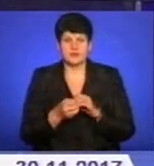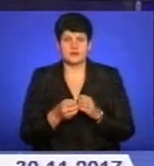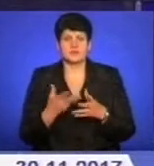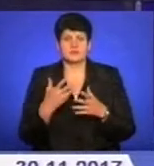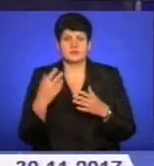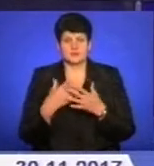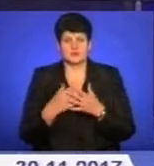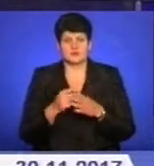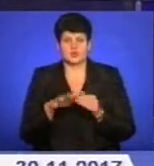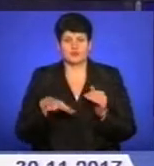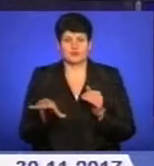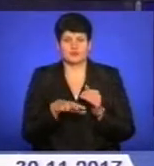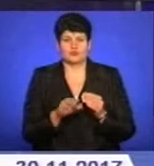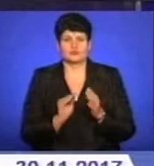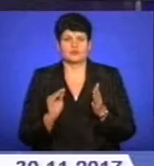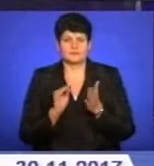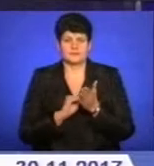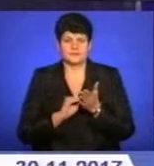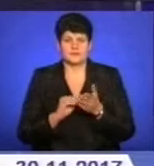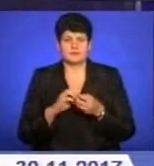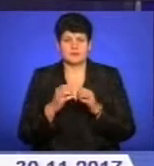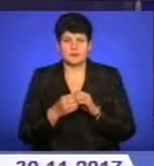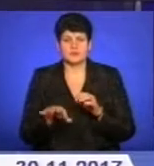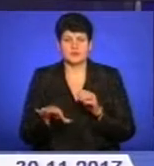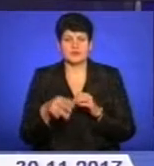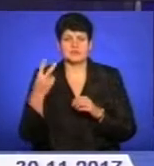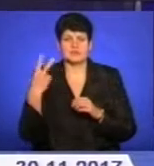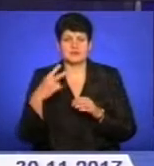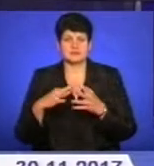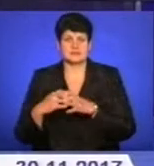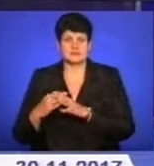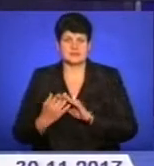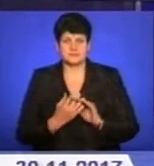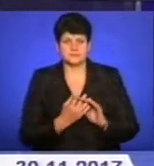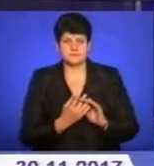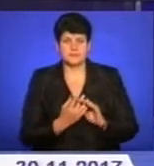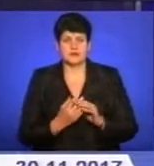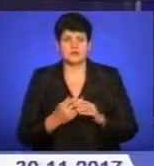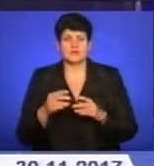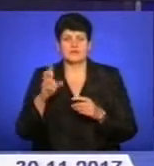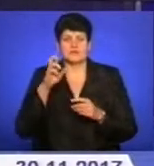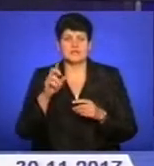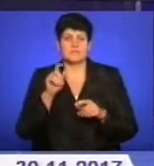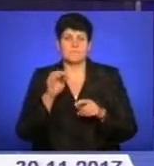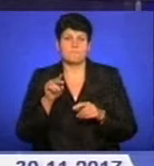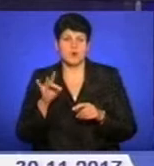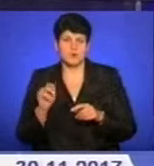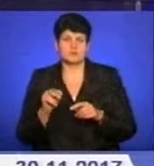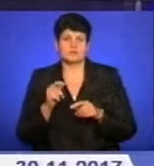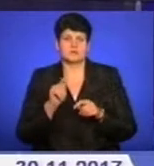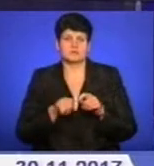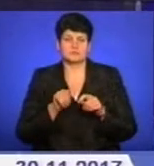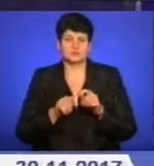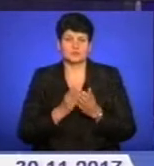20 населених пунктів Збараського, Зборівського, Кременецького і Тернопільського районів. У Держпродспоживслужбі області запропонували